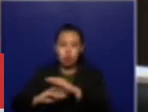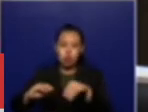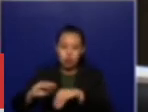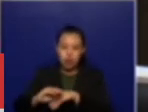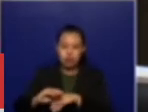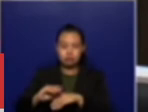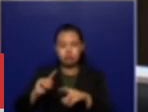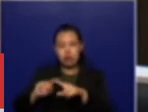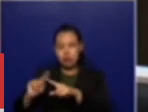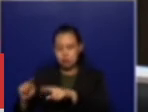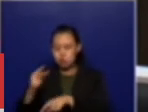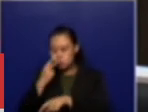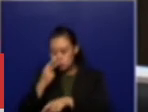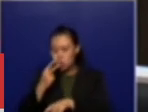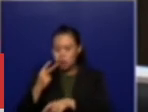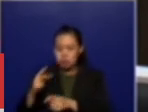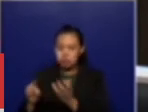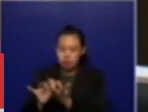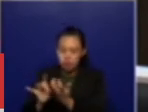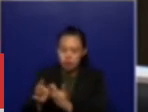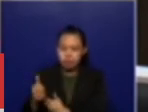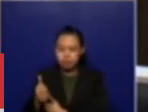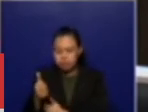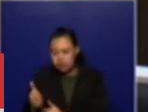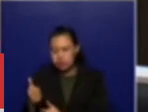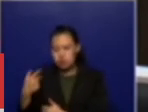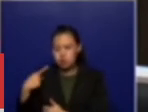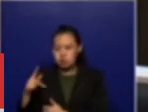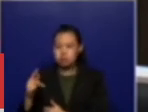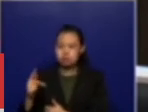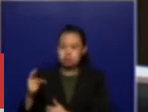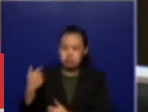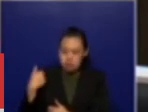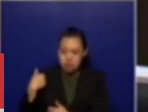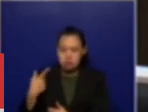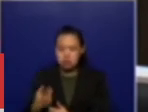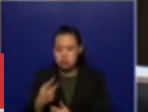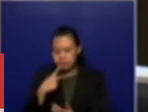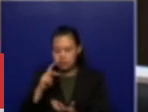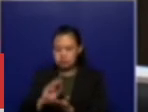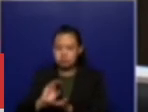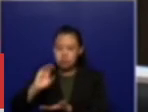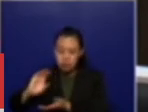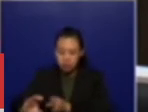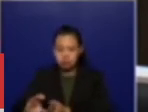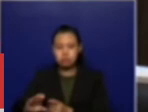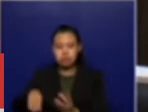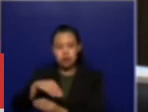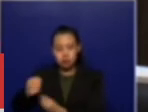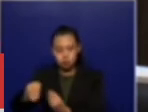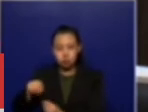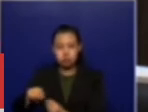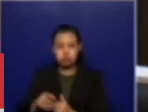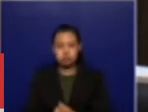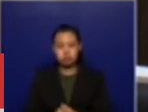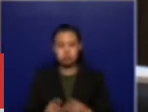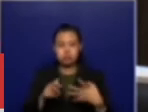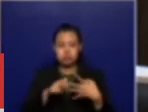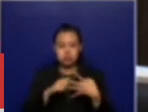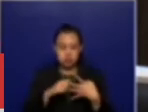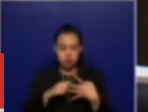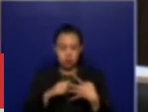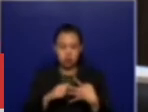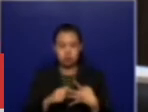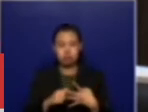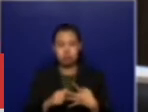มีผลิตภาพที่มันมีคุณภาพข้อ2ครับกำหนดเป้าหมายของประเทศเพื่อส